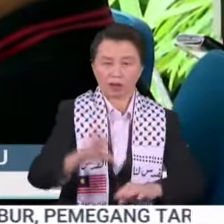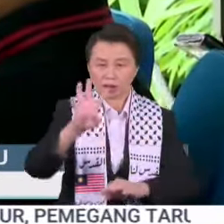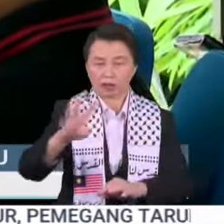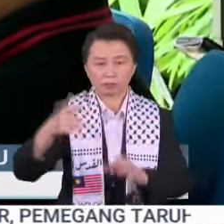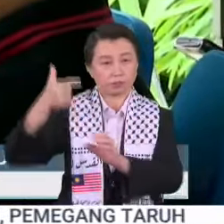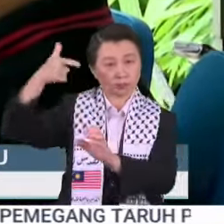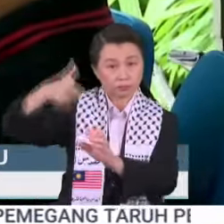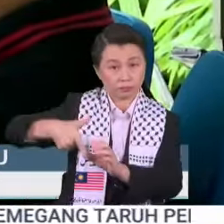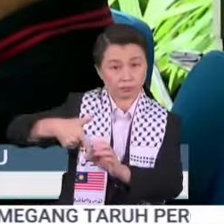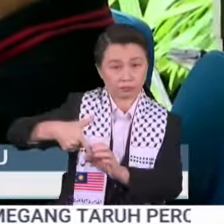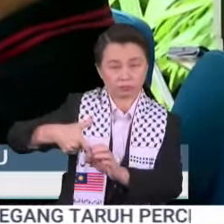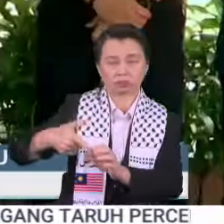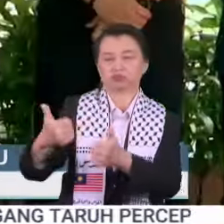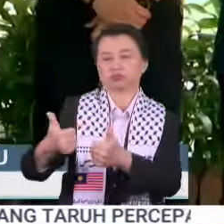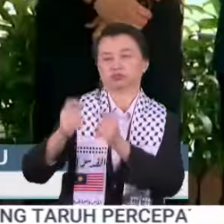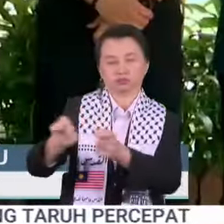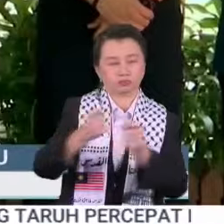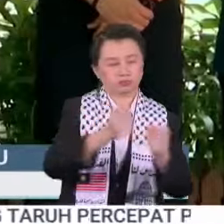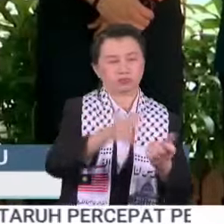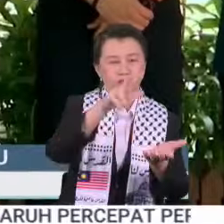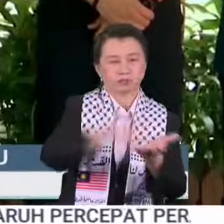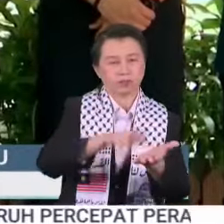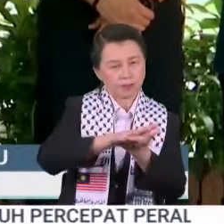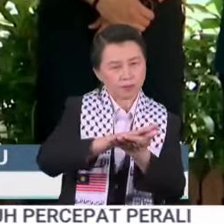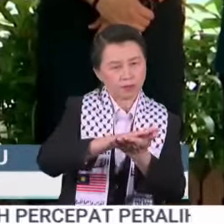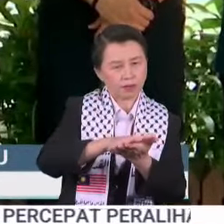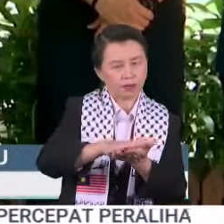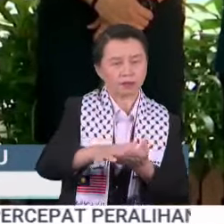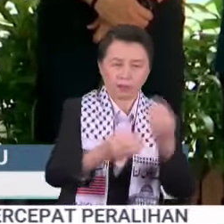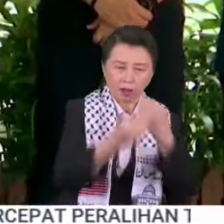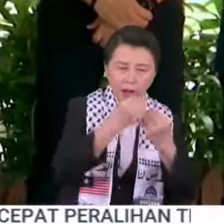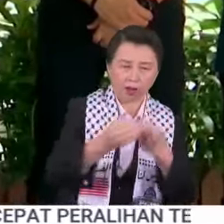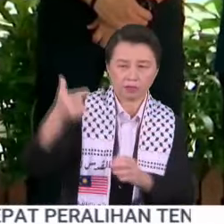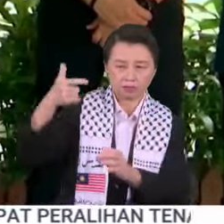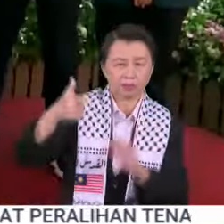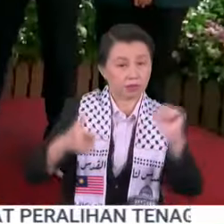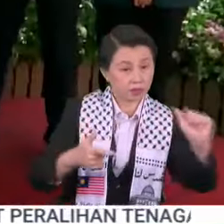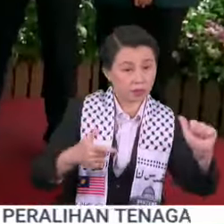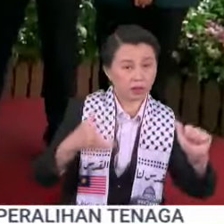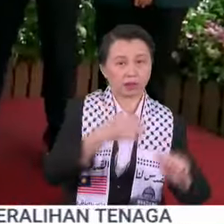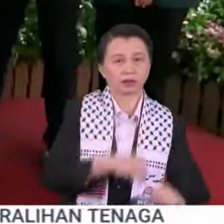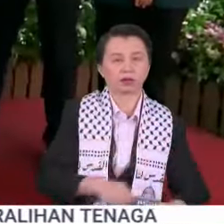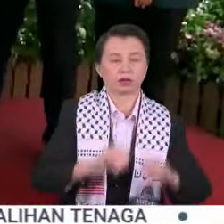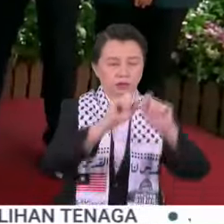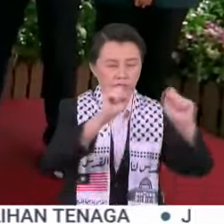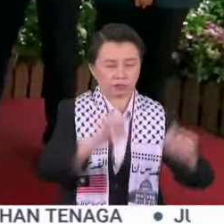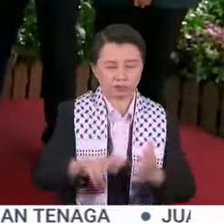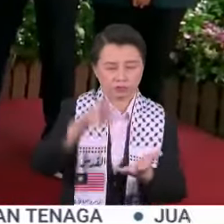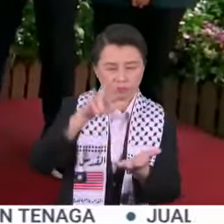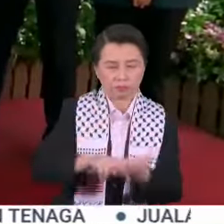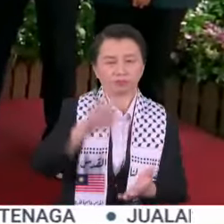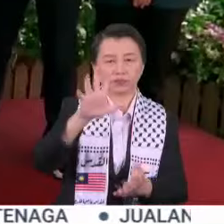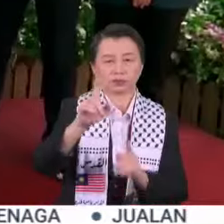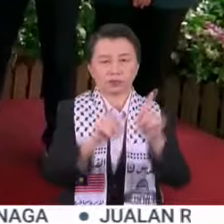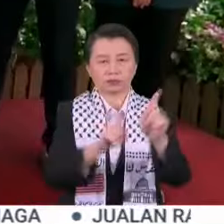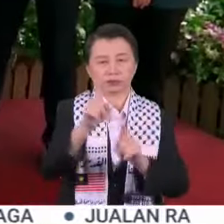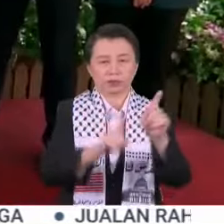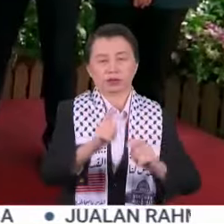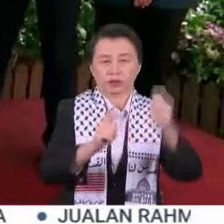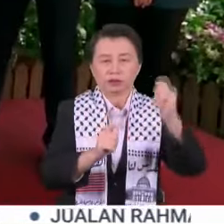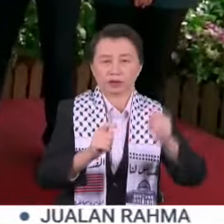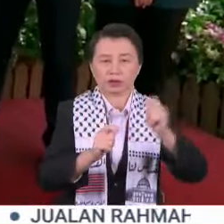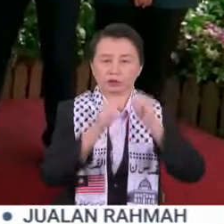stesen minyak disenaraikan penerima penarafan kebersihan premis makanan grade A dan sijil penarafan 5 bintang